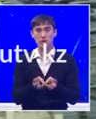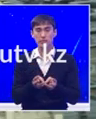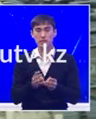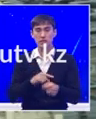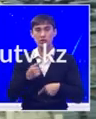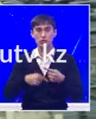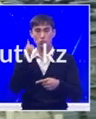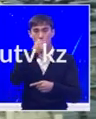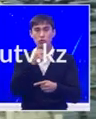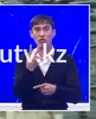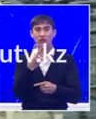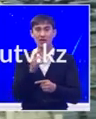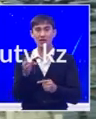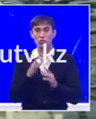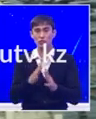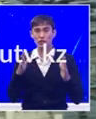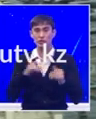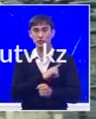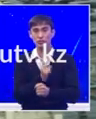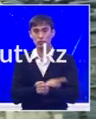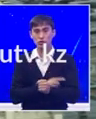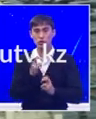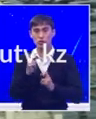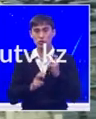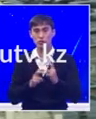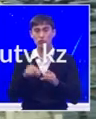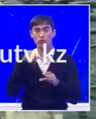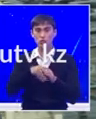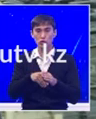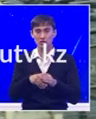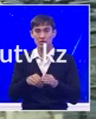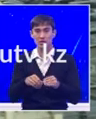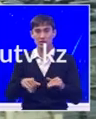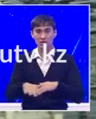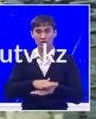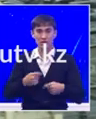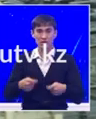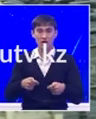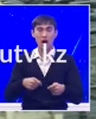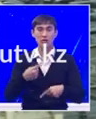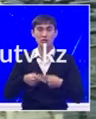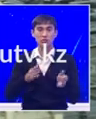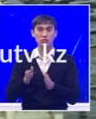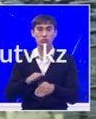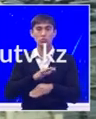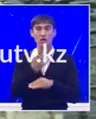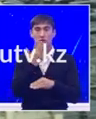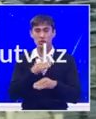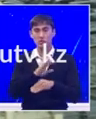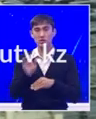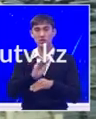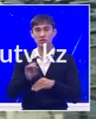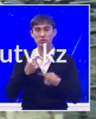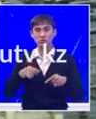мощность завода в 2 раза. Пока техника выпускается для внутреннего рынка, но мы намерены наладить экспорт и в другие страны.